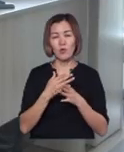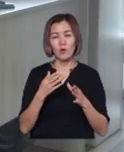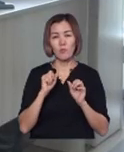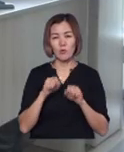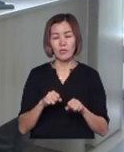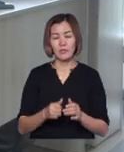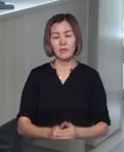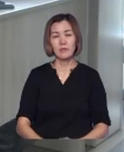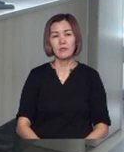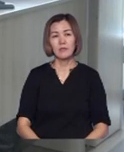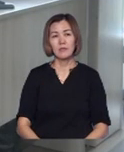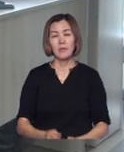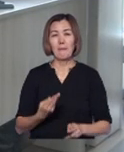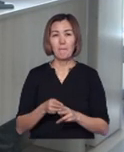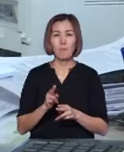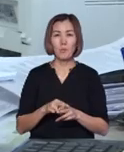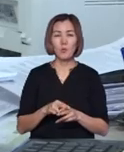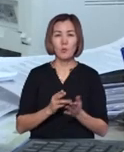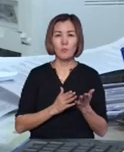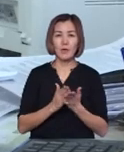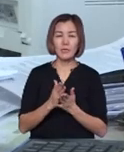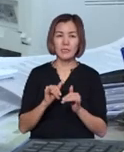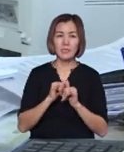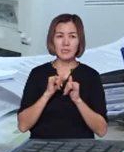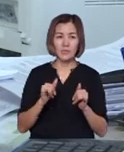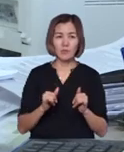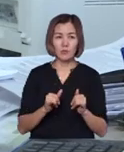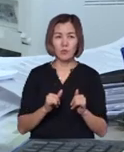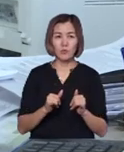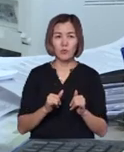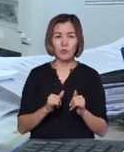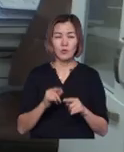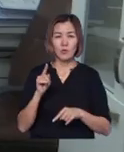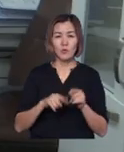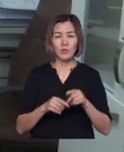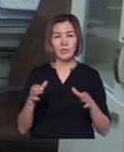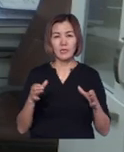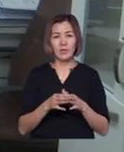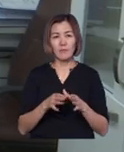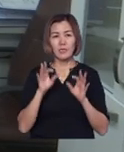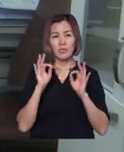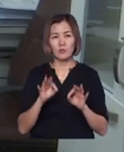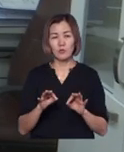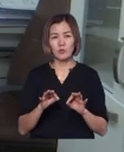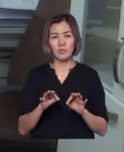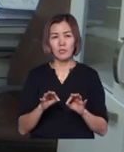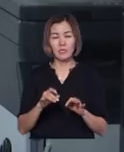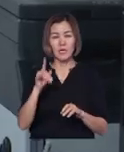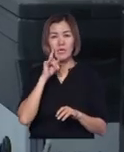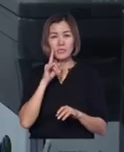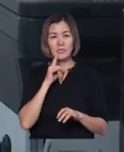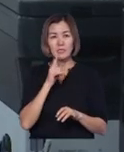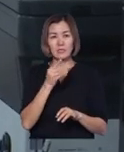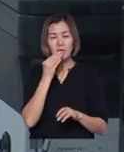көздерінің бірі болып табылады. Бұл бағытты одан әрі дамыту, отандық компанияларға тиімді қолдау көрсетуге және еліміздің